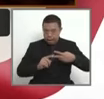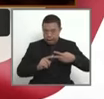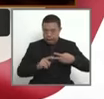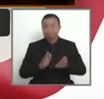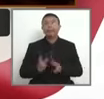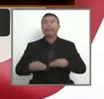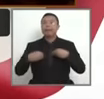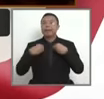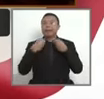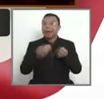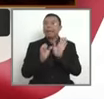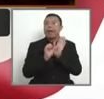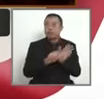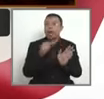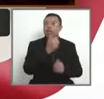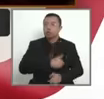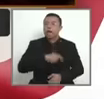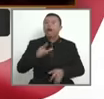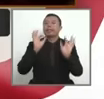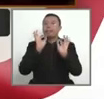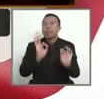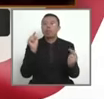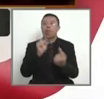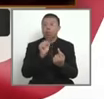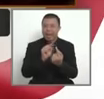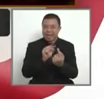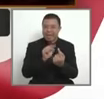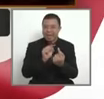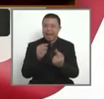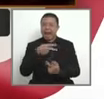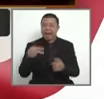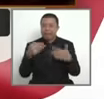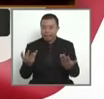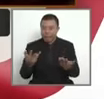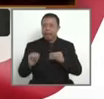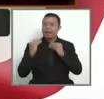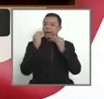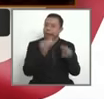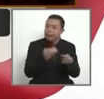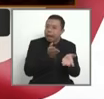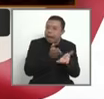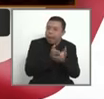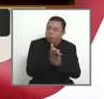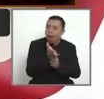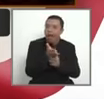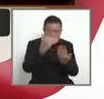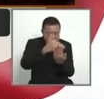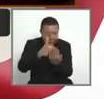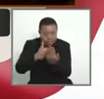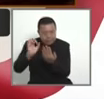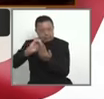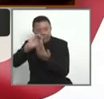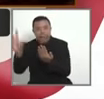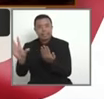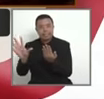Presiden Jokowi ini adalah jubirnya 02 atau sebagai apa karena bagi kami seorang presiden itu